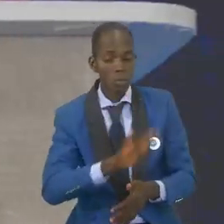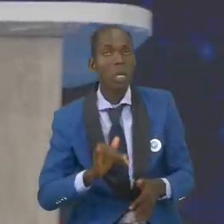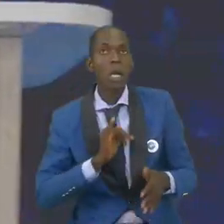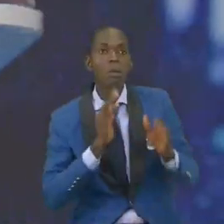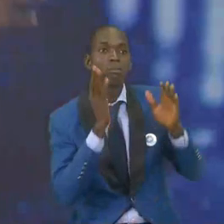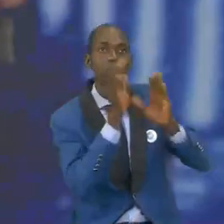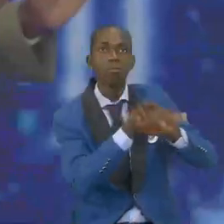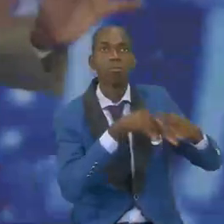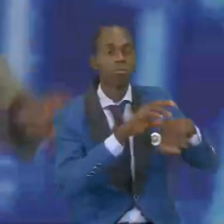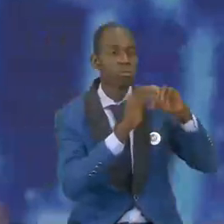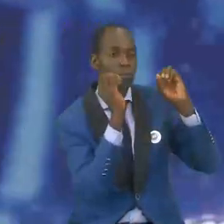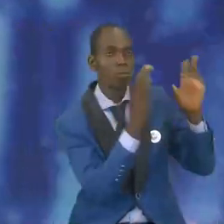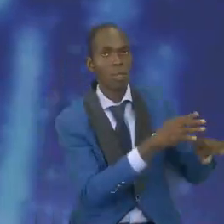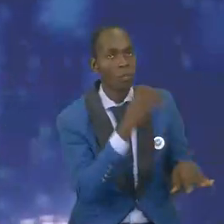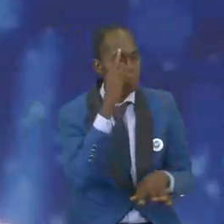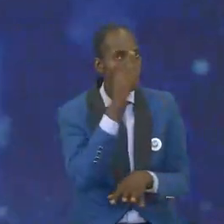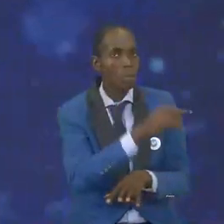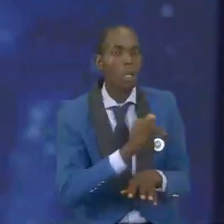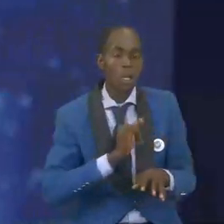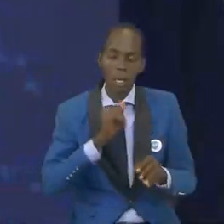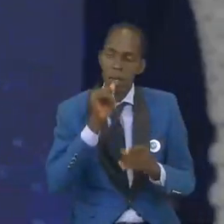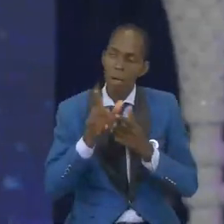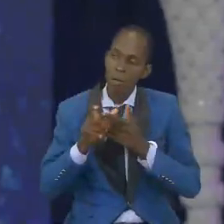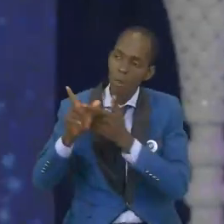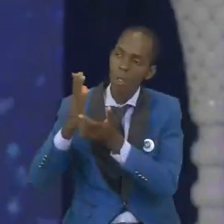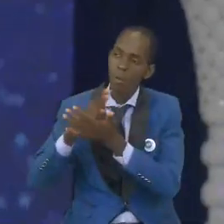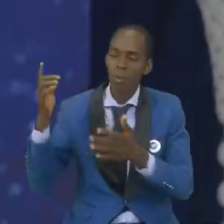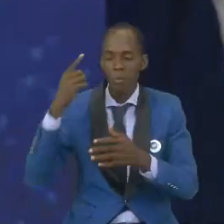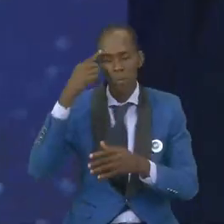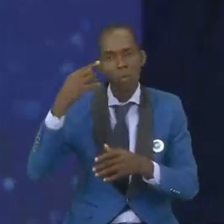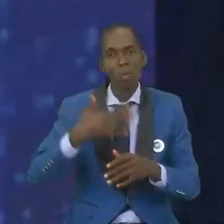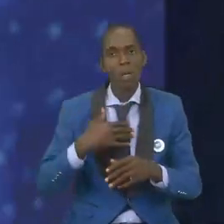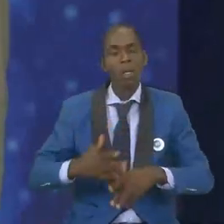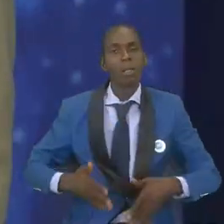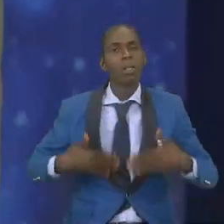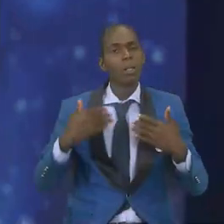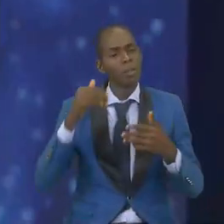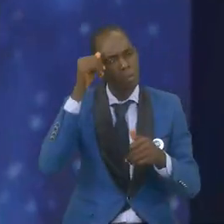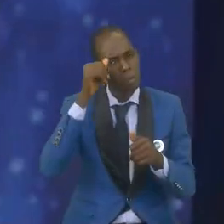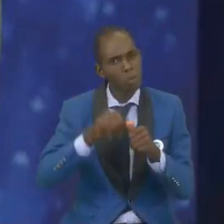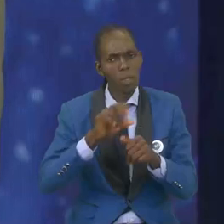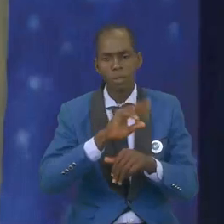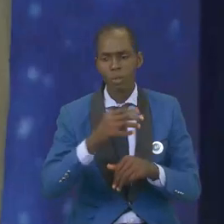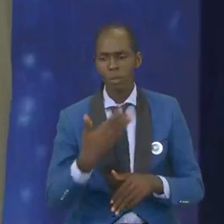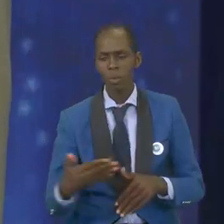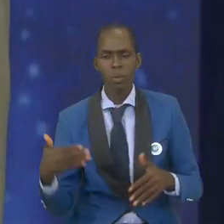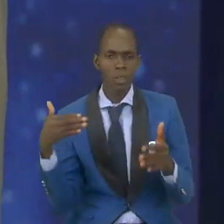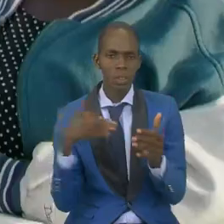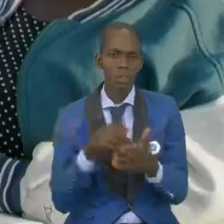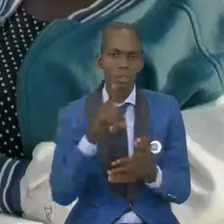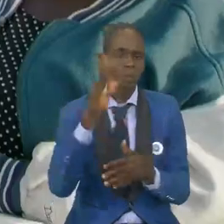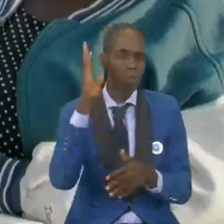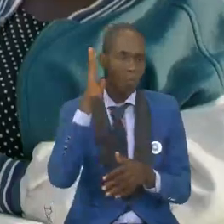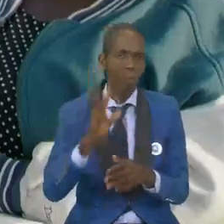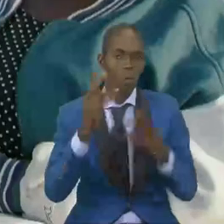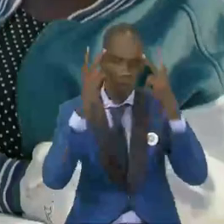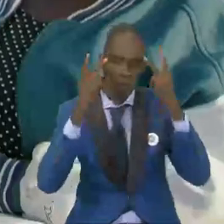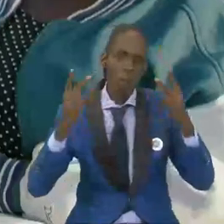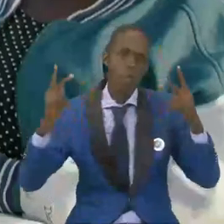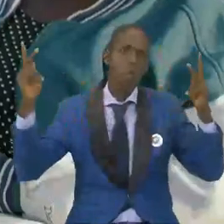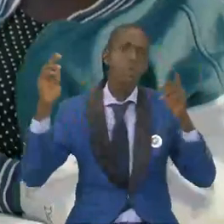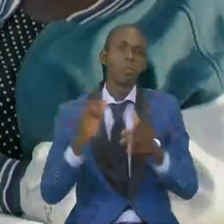Même la parcelle que j'ai, je les laisse tout. Ma femme, mes enfants, j'ai tout laissé. Et je fuis pour ma vie. Où est-ce que tu vas? Oh,